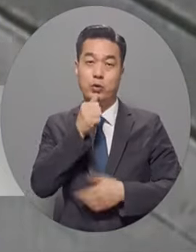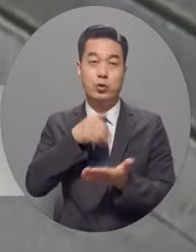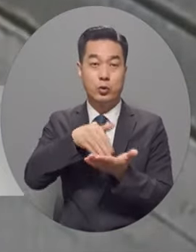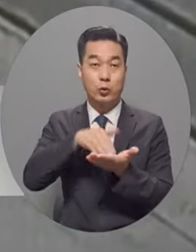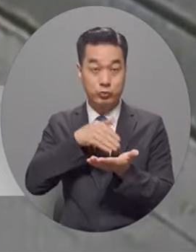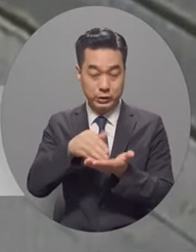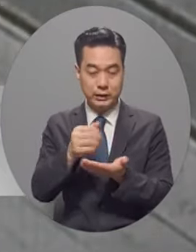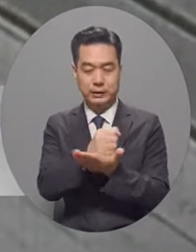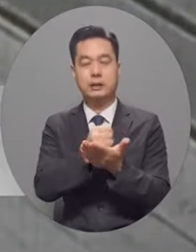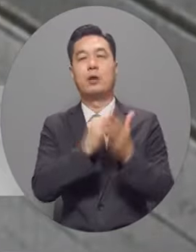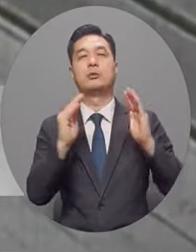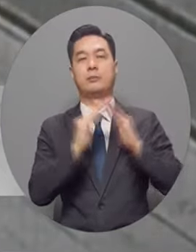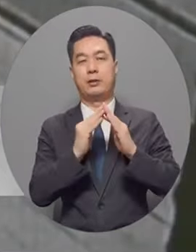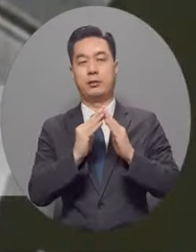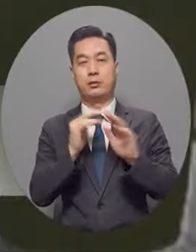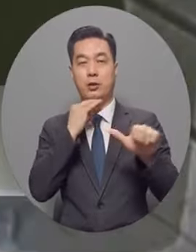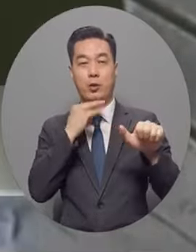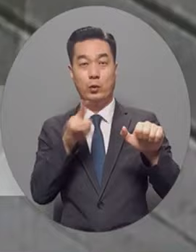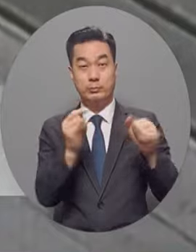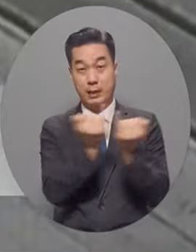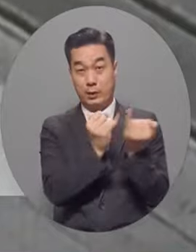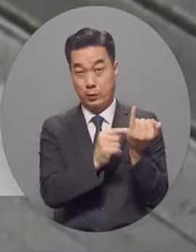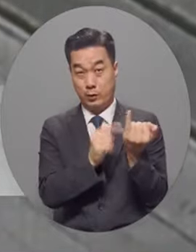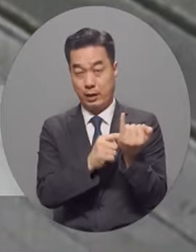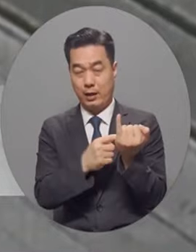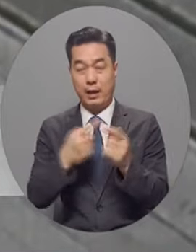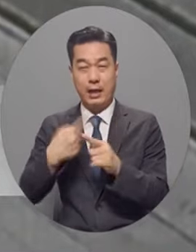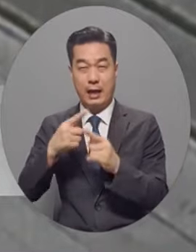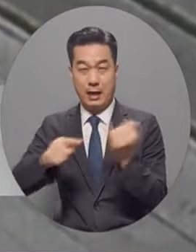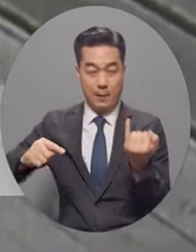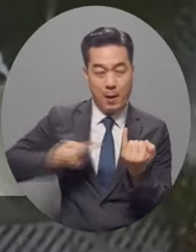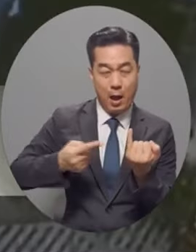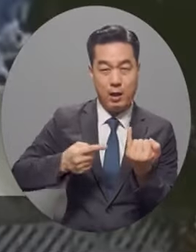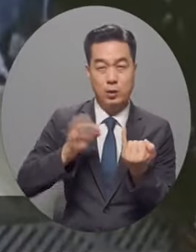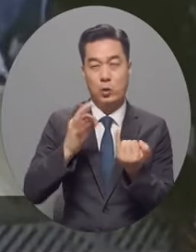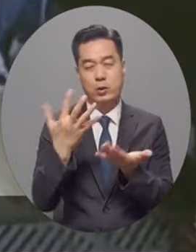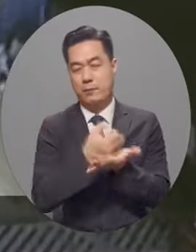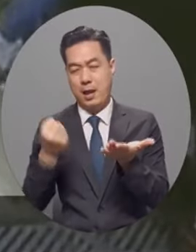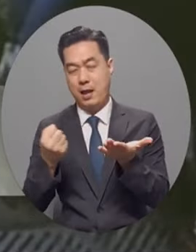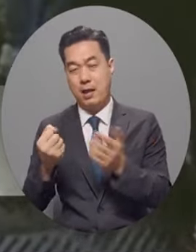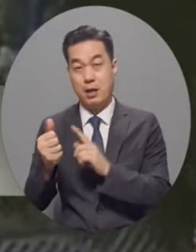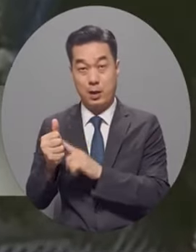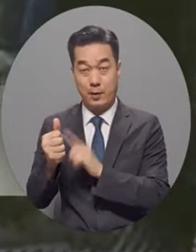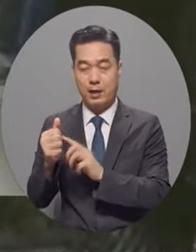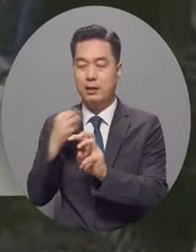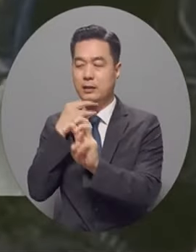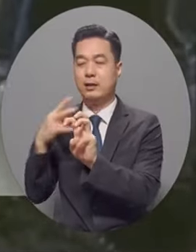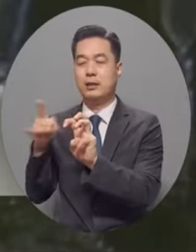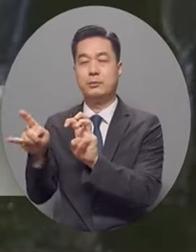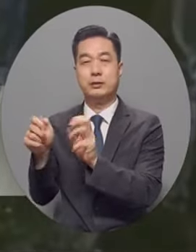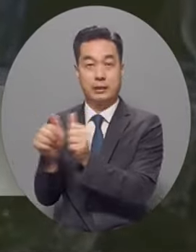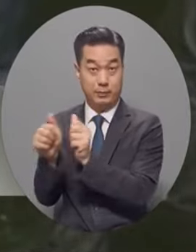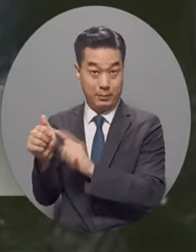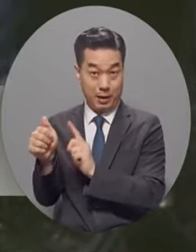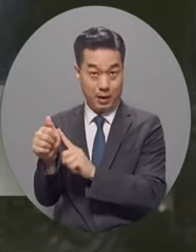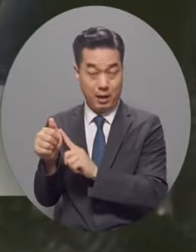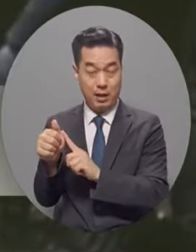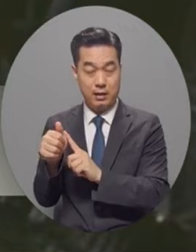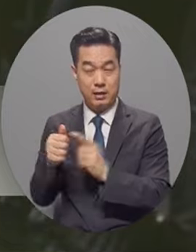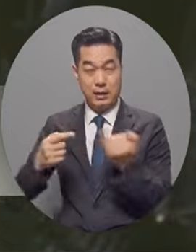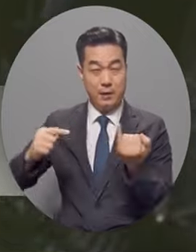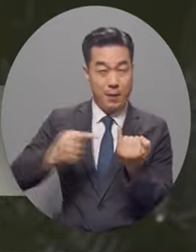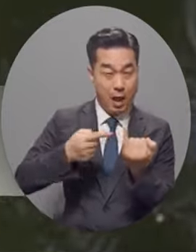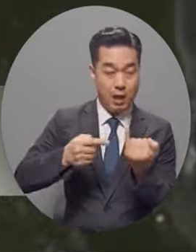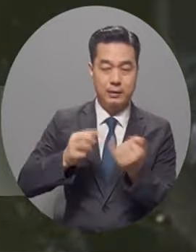점집에서 50대 여성에게 흉기를 휘둘러 금품을 빼앗은 혐의를 받고 있는 30대 남성이 범행 시간 만에